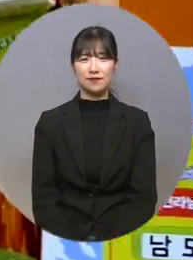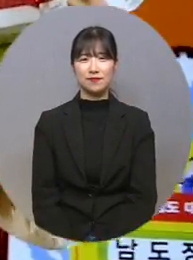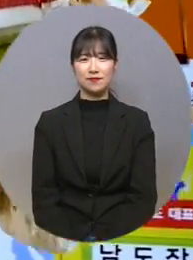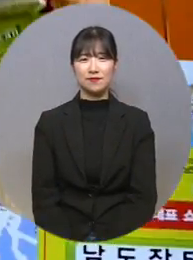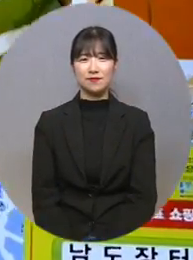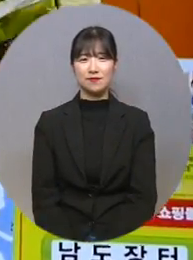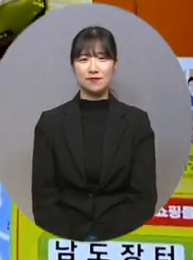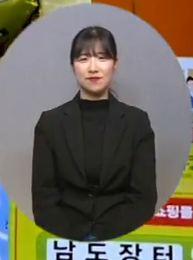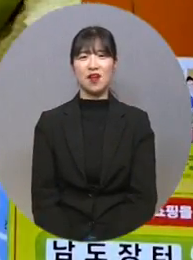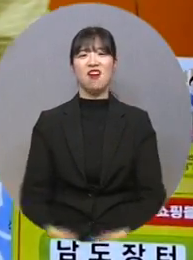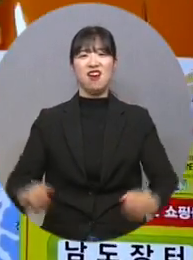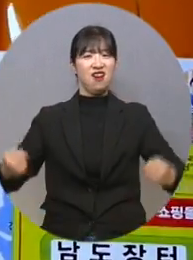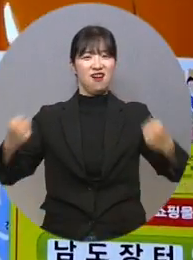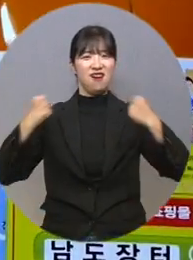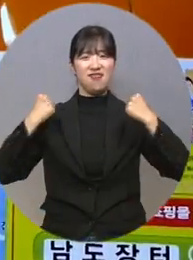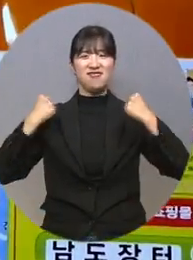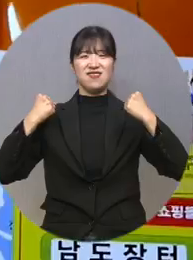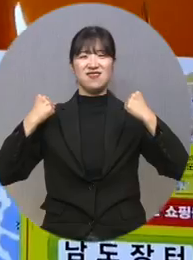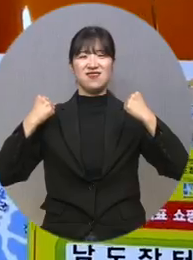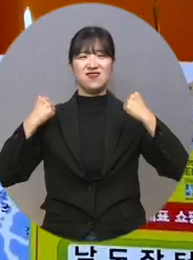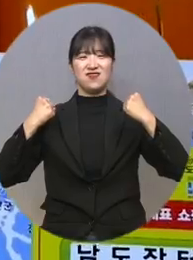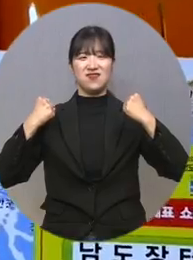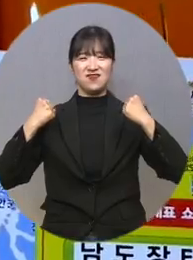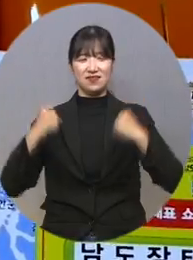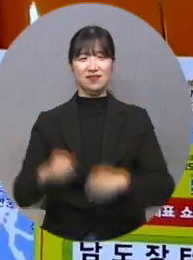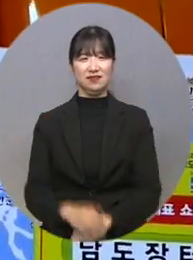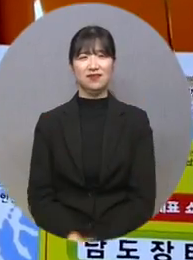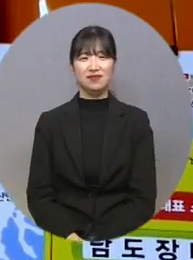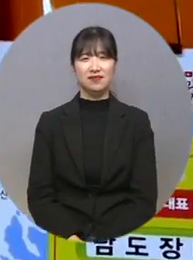이분이 그냥 받아줘요. 안돼 안돼